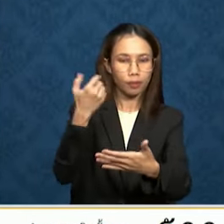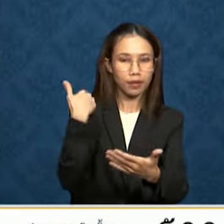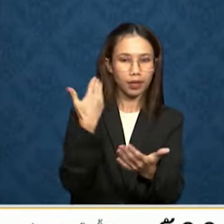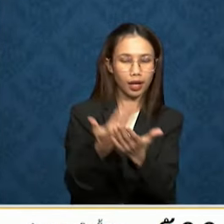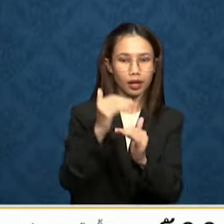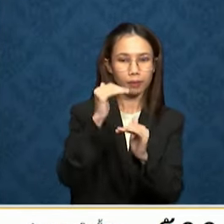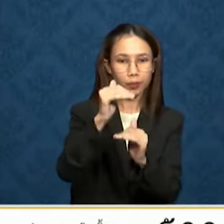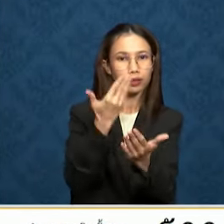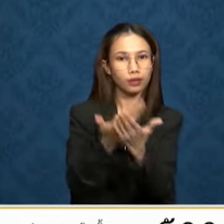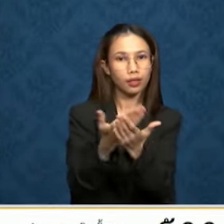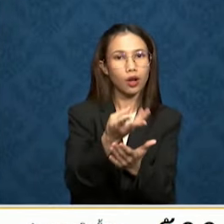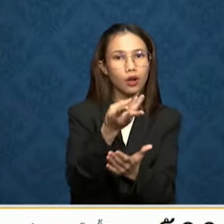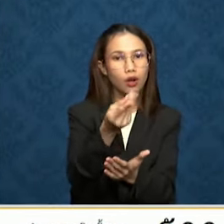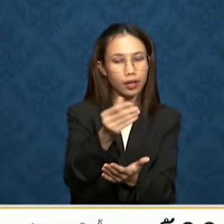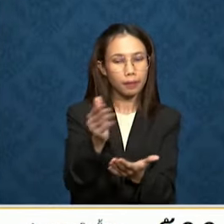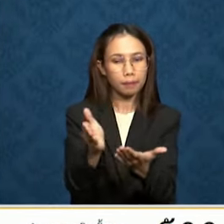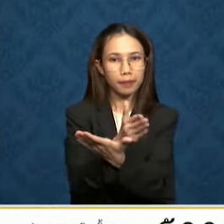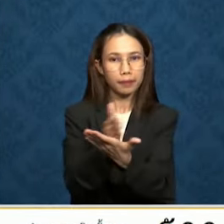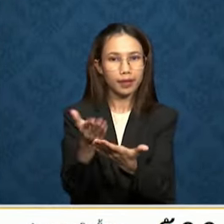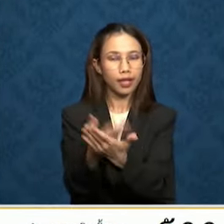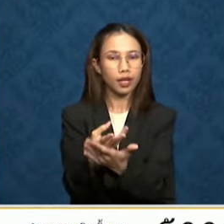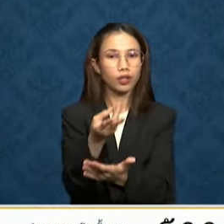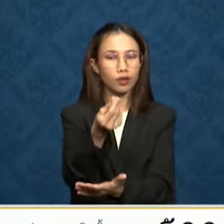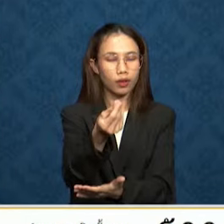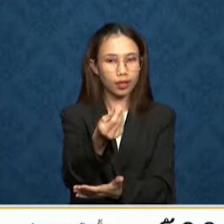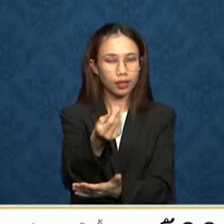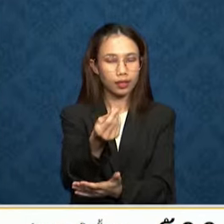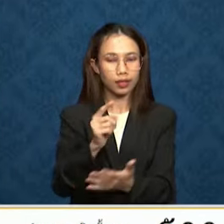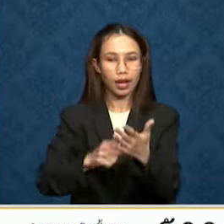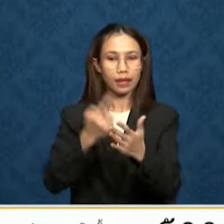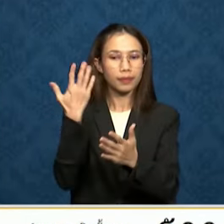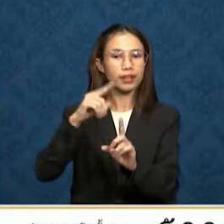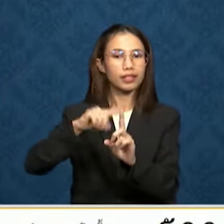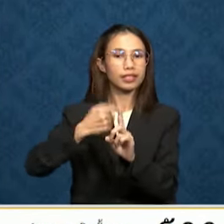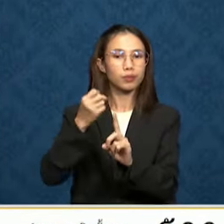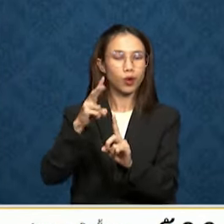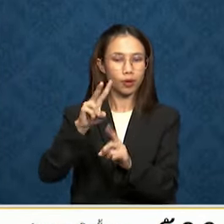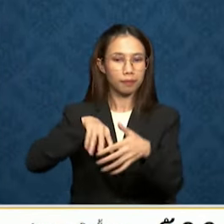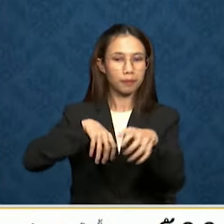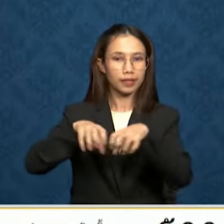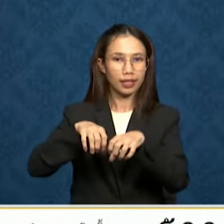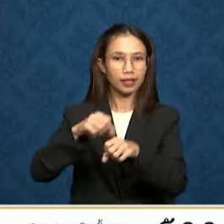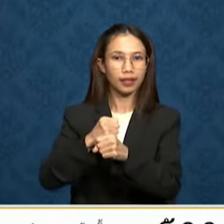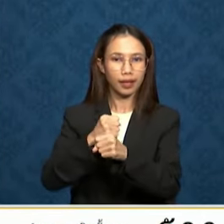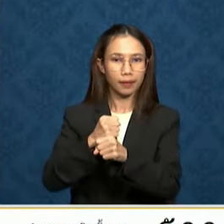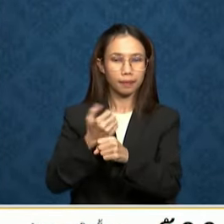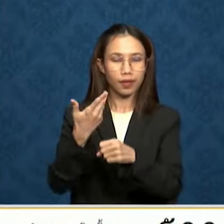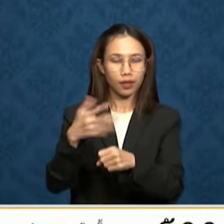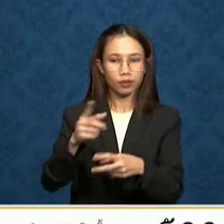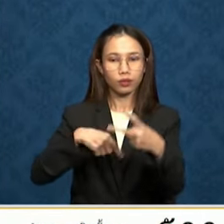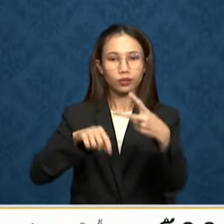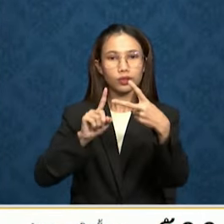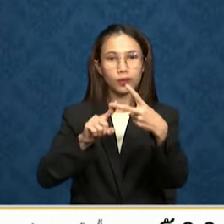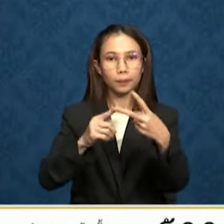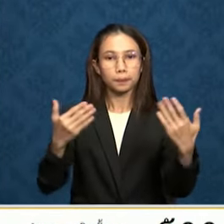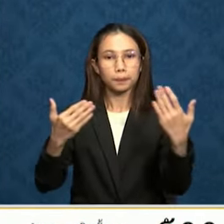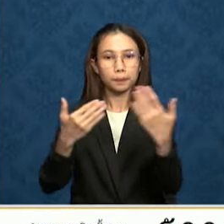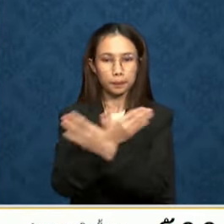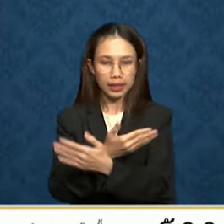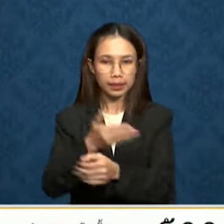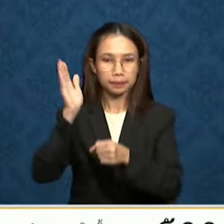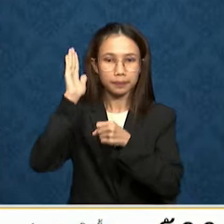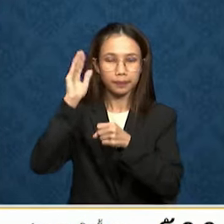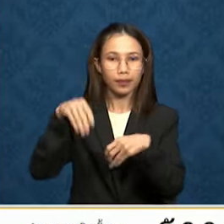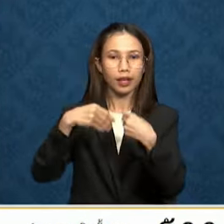ตั้งแต่ในยุทธศาสตร์การจัดสรรเลยค่ะที่ทำตอนปลายปีนั่นน่ะค่ะข้อ 2ก็คือเปลี่ยนการแถลงมอบนโยบายที่